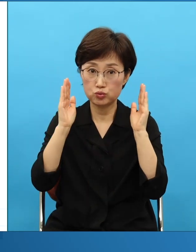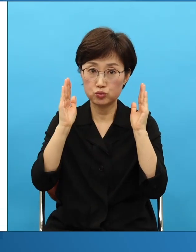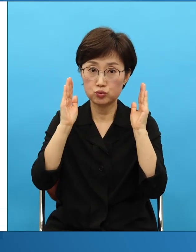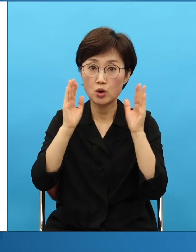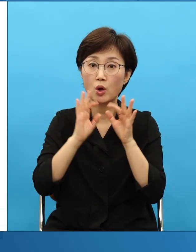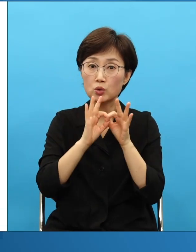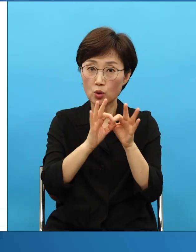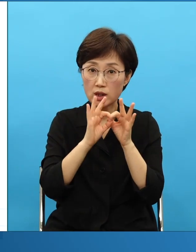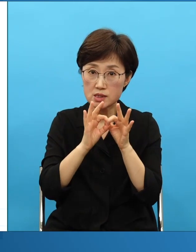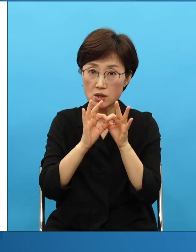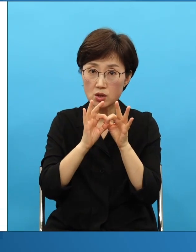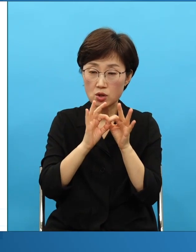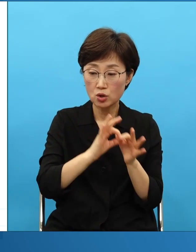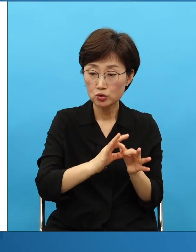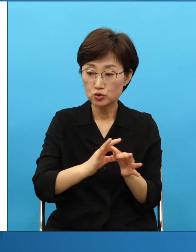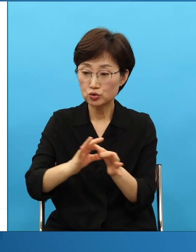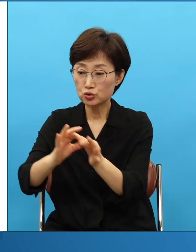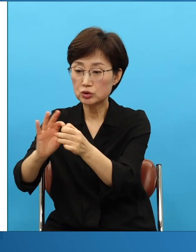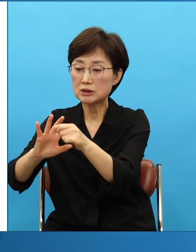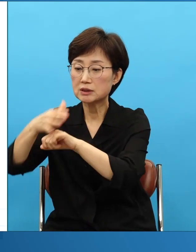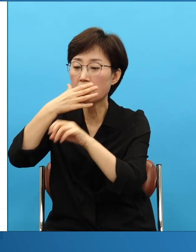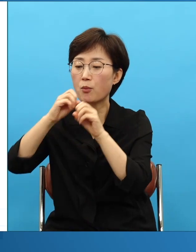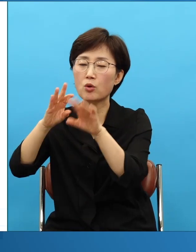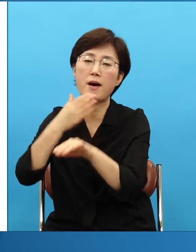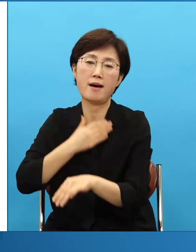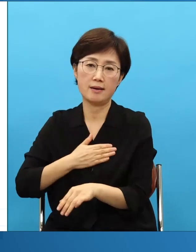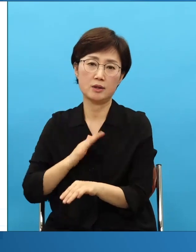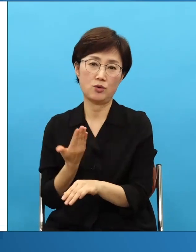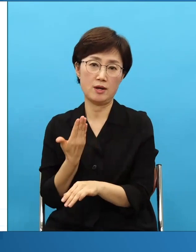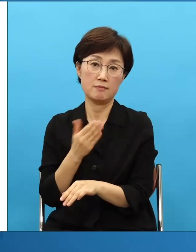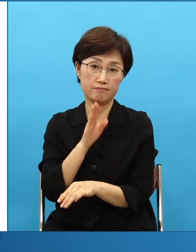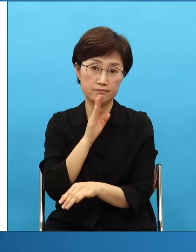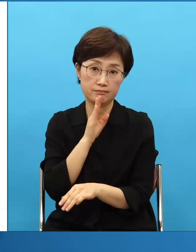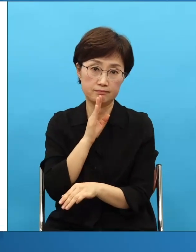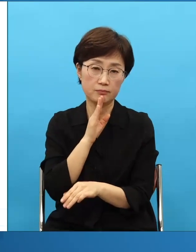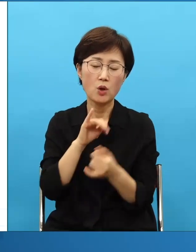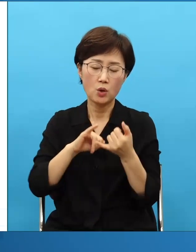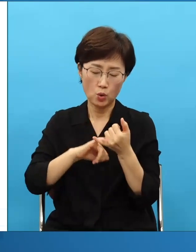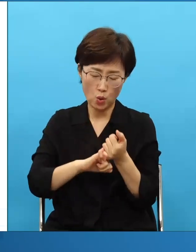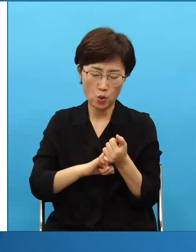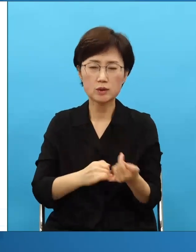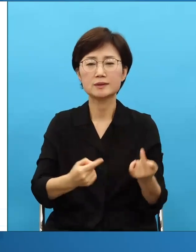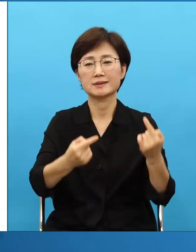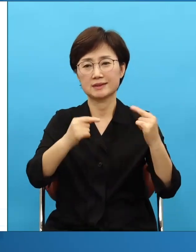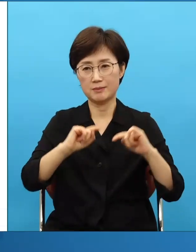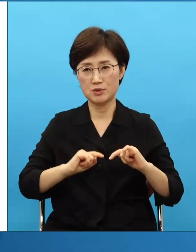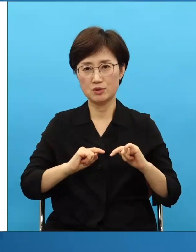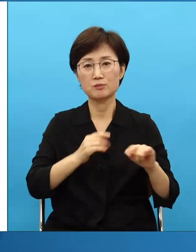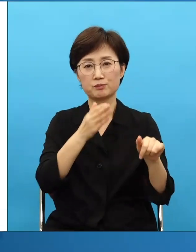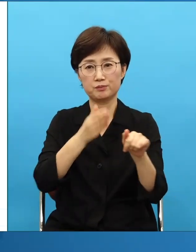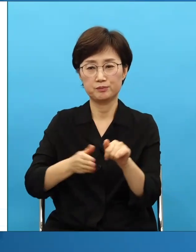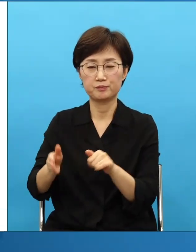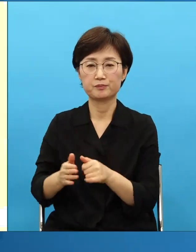때 보좌가 움직인다는 것을 알고 있다면 이날 우리는 반드시 이 자리에 있게 될